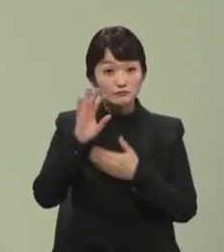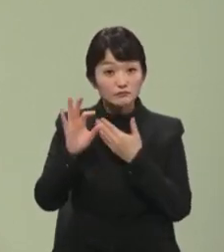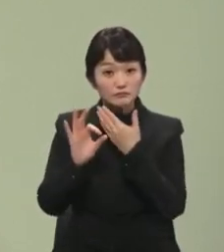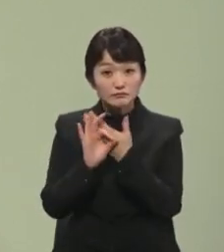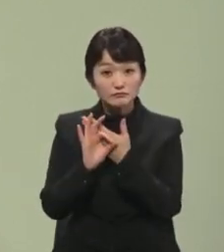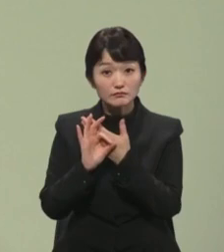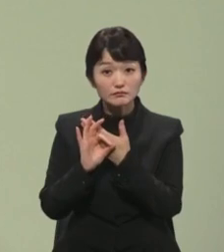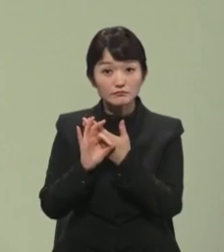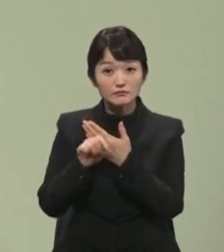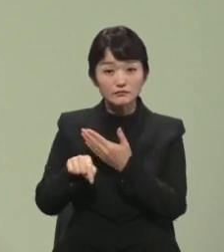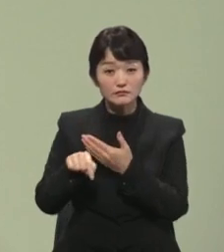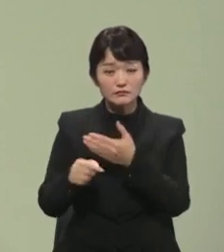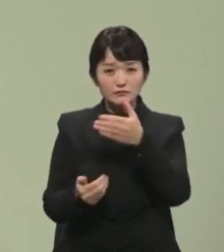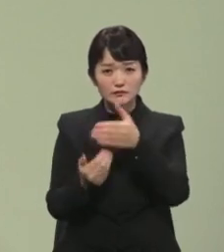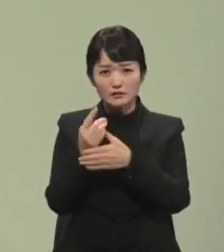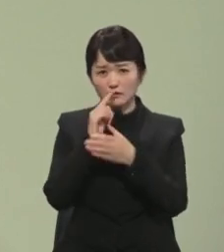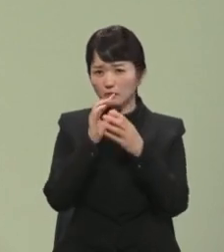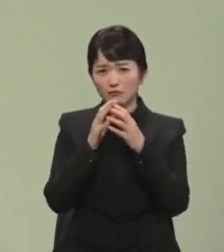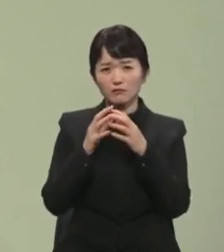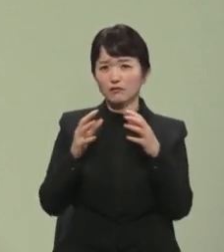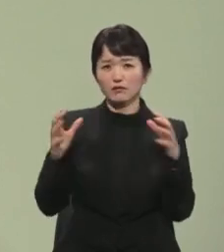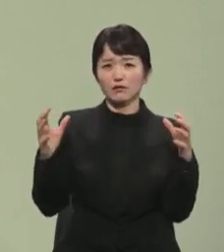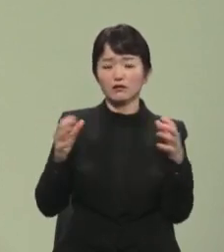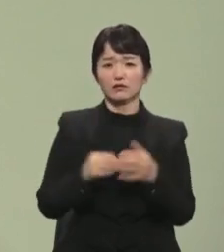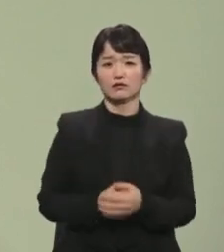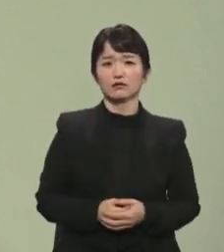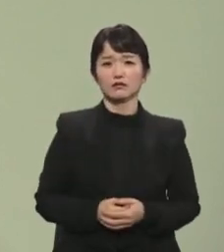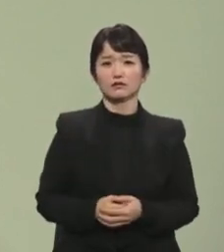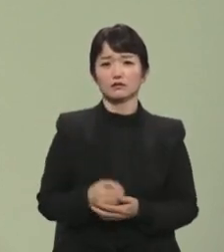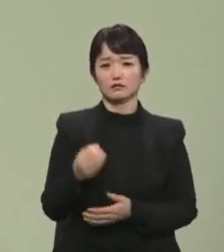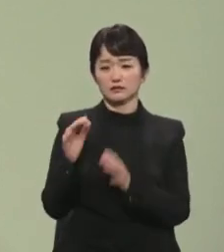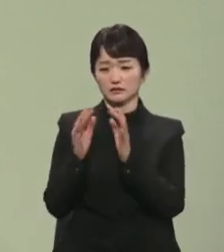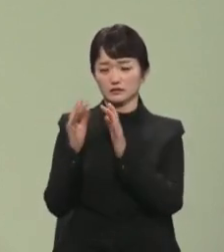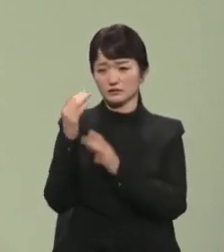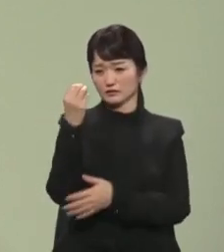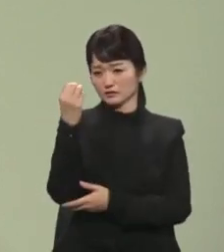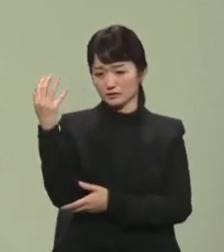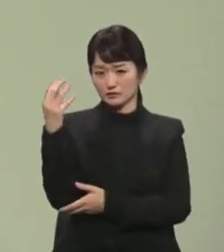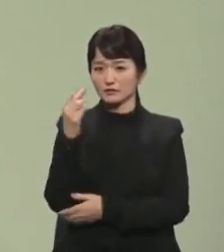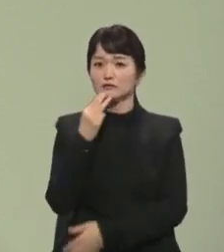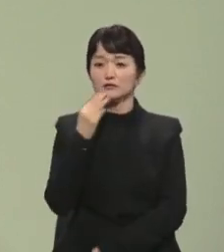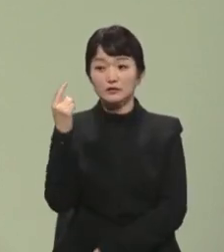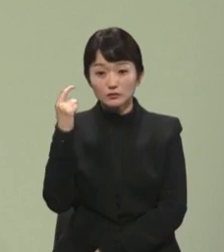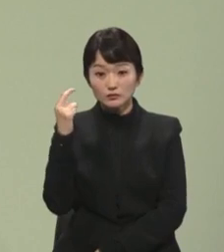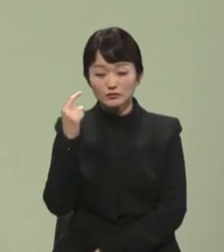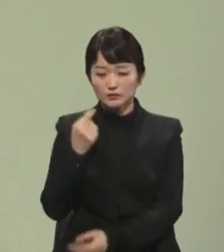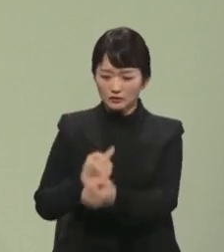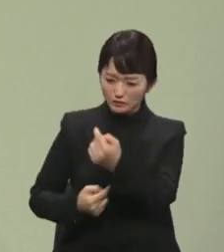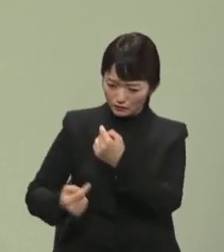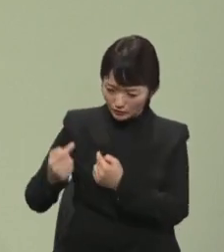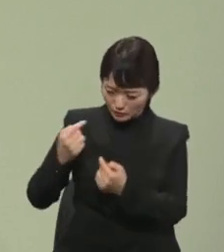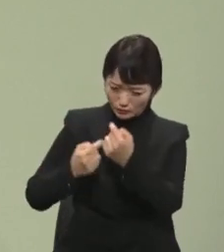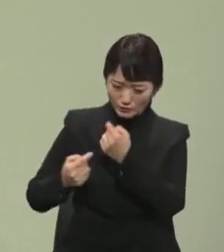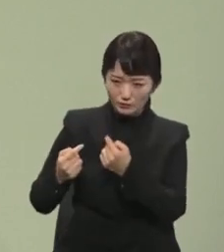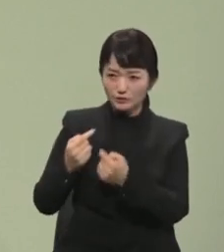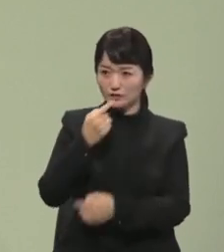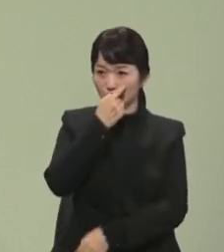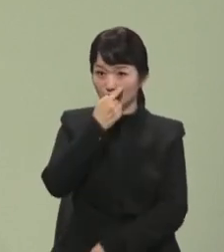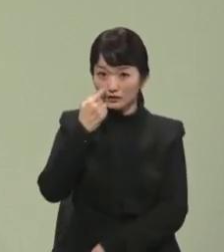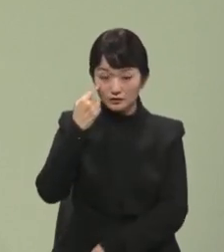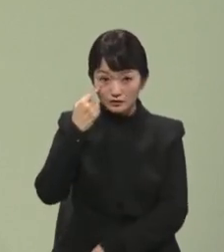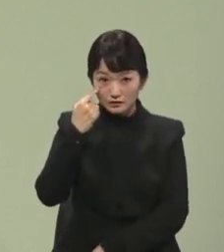분명히 큰 파장을 가져올 수 있는 사안이기 때문에 서울의 소리가 여러 가지 제보를 받고 그것을 취재하고 확인하는 과정에서 이런 기법을